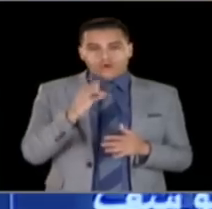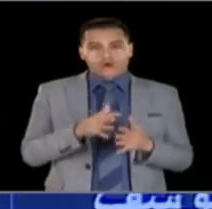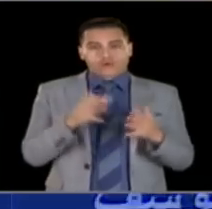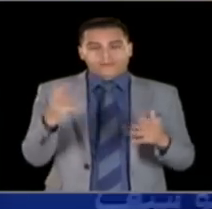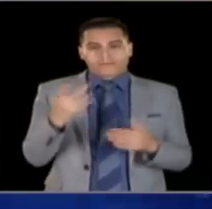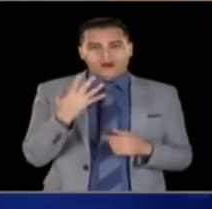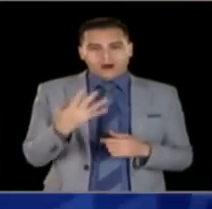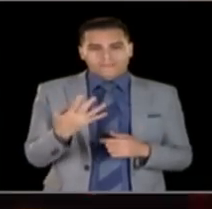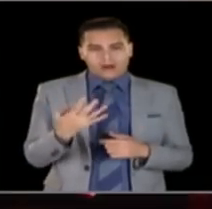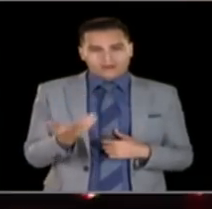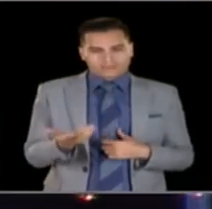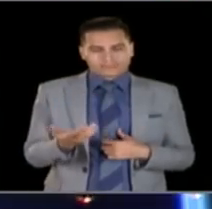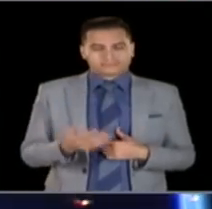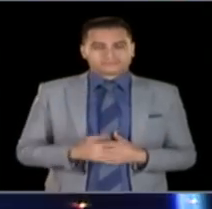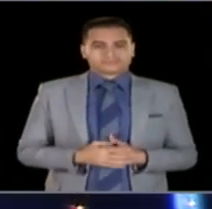خاطئة.